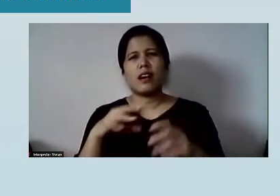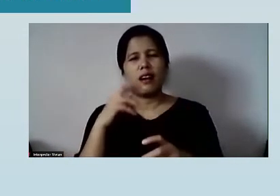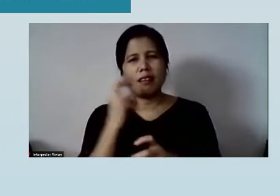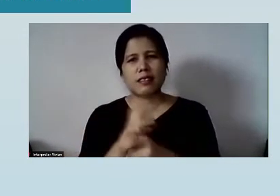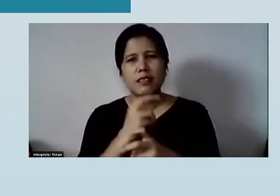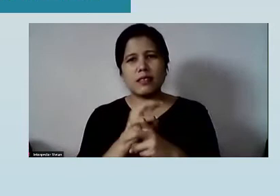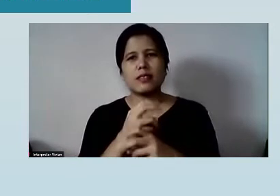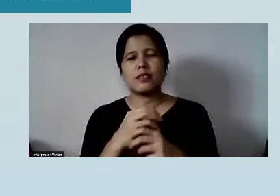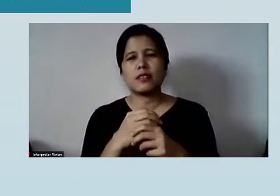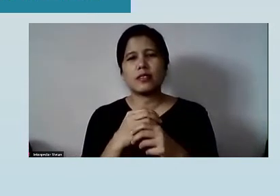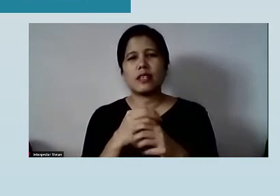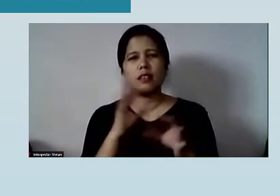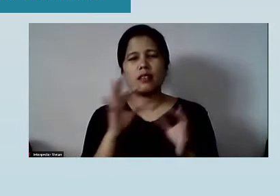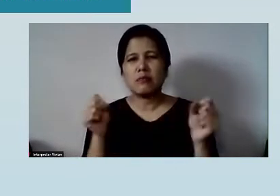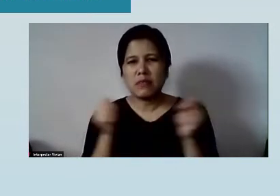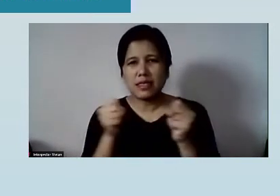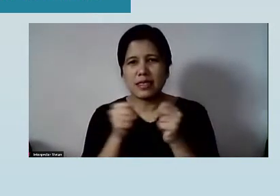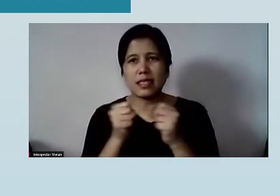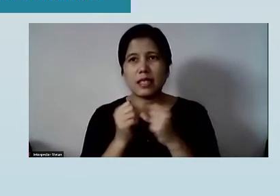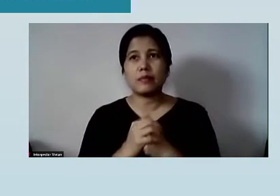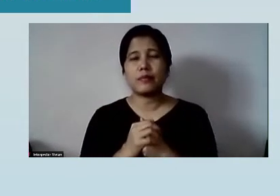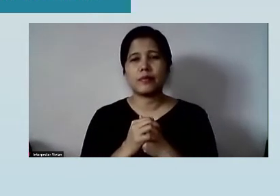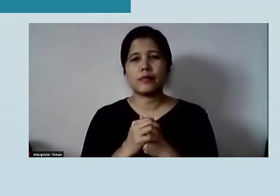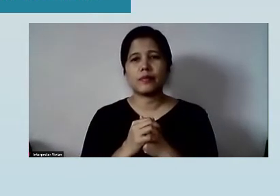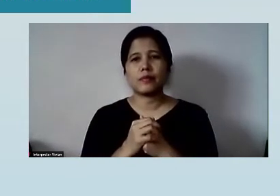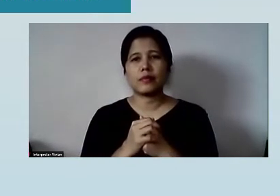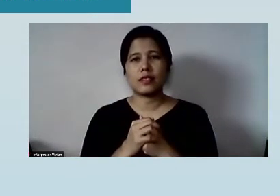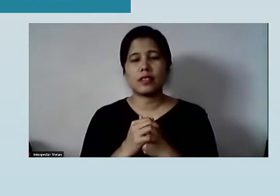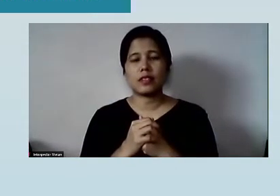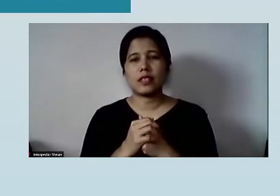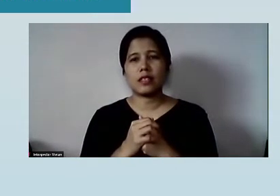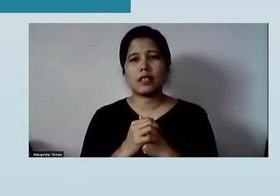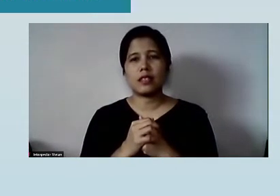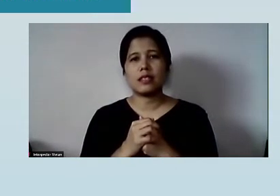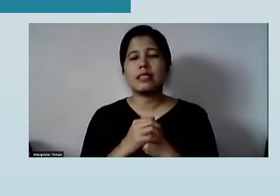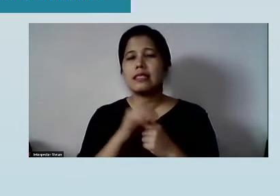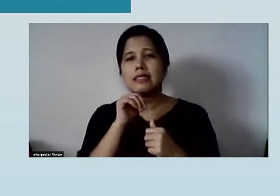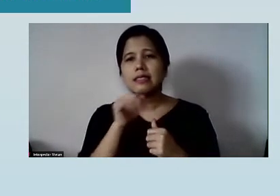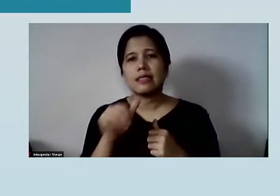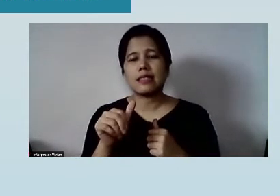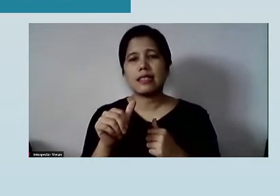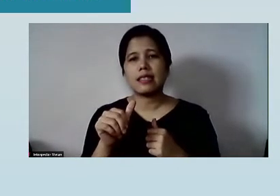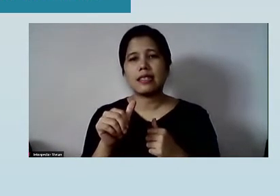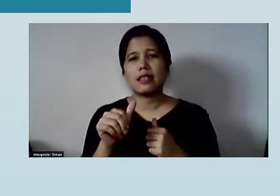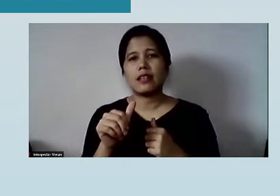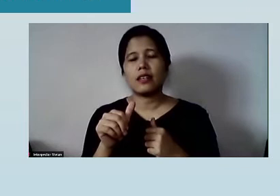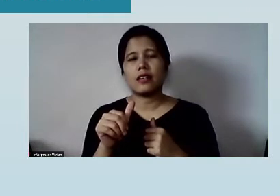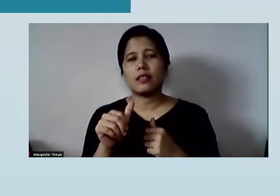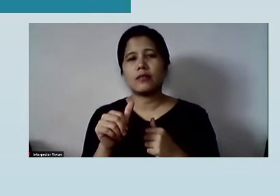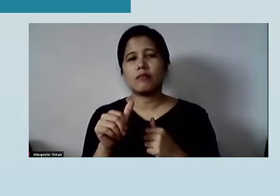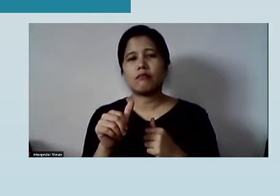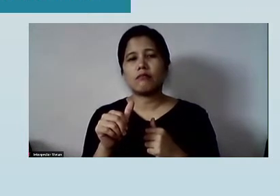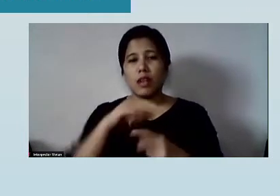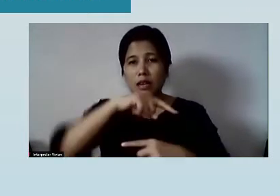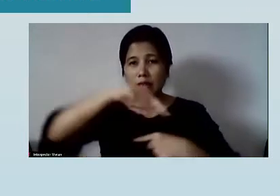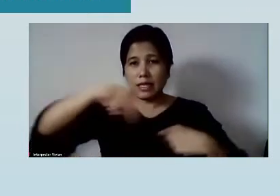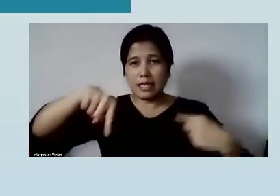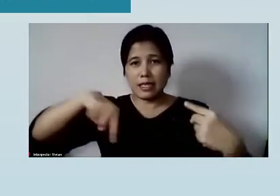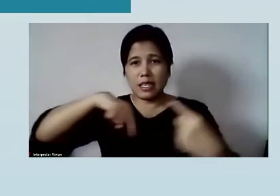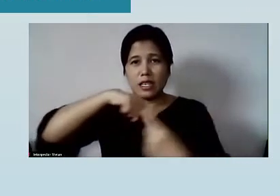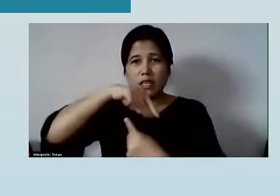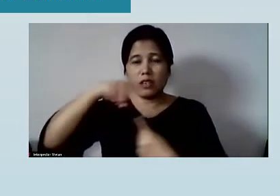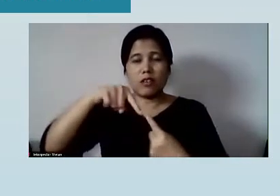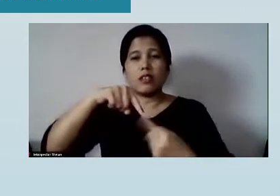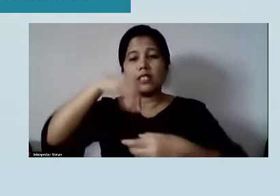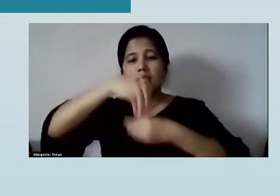ang iyong yung cubicle kasi hindi ka makaka paikot or makakamaneuver din